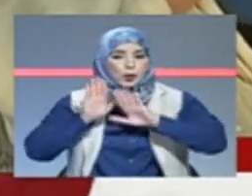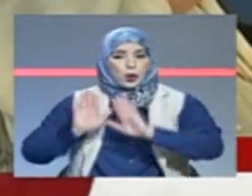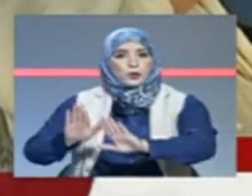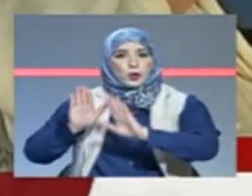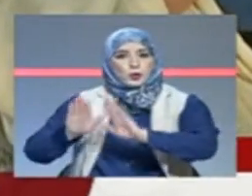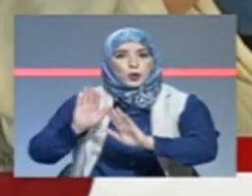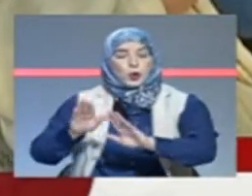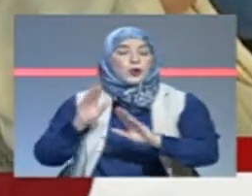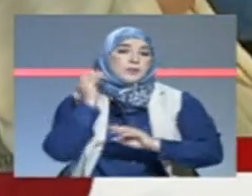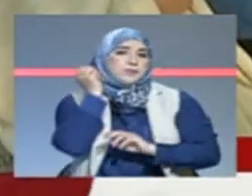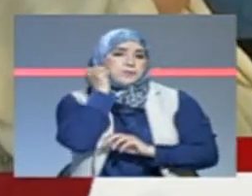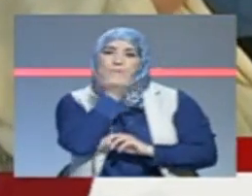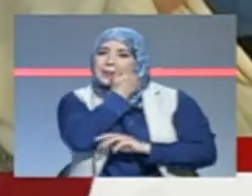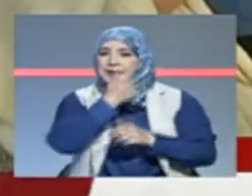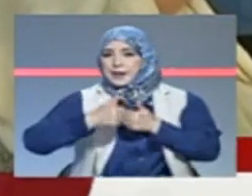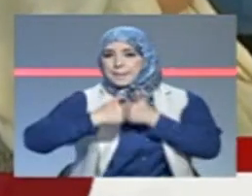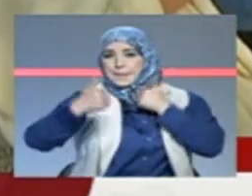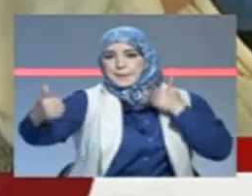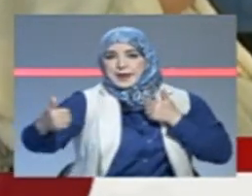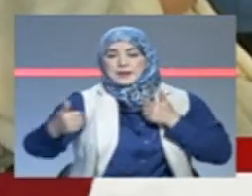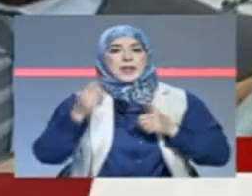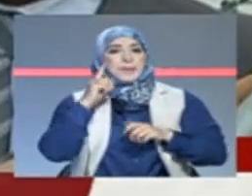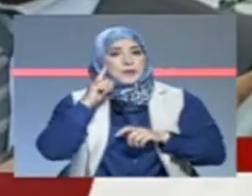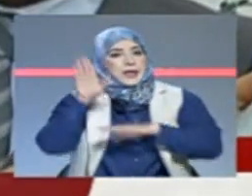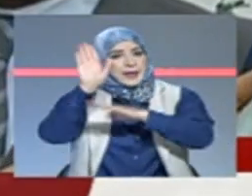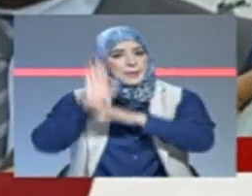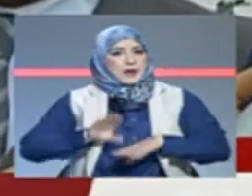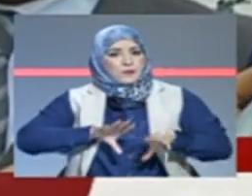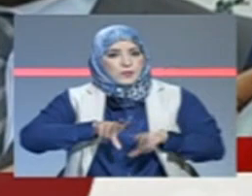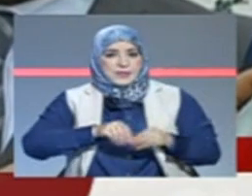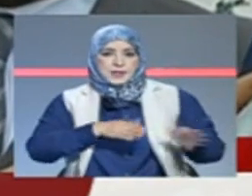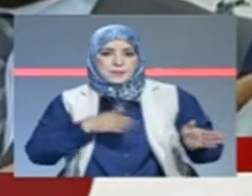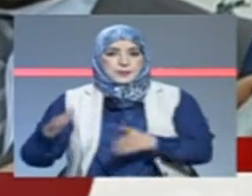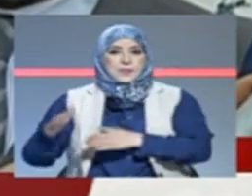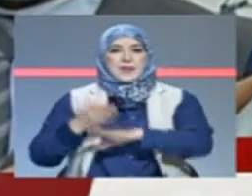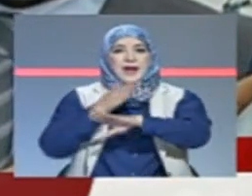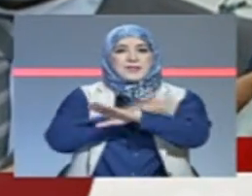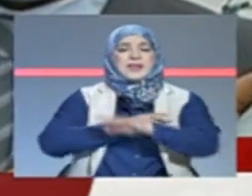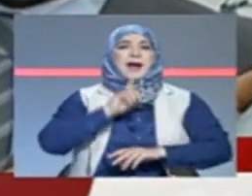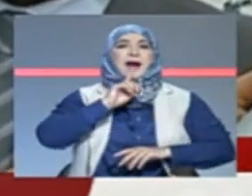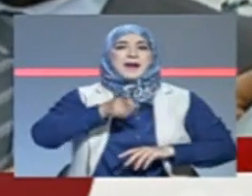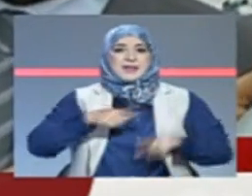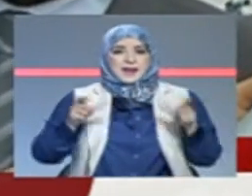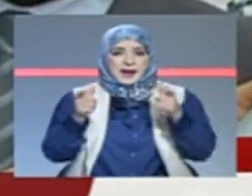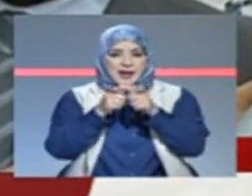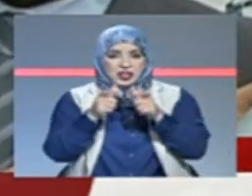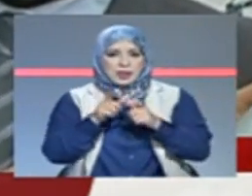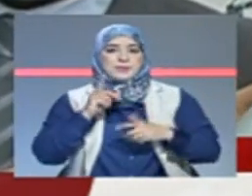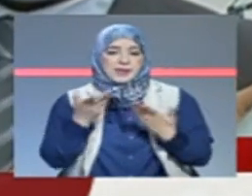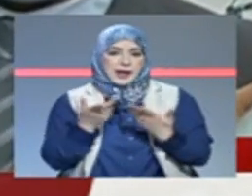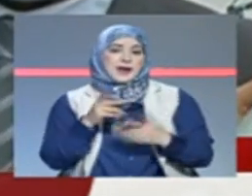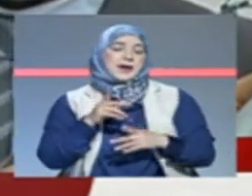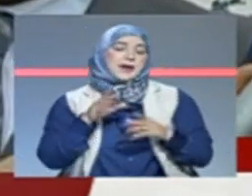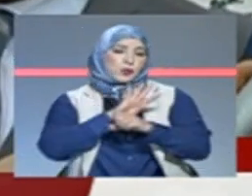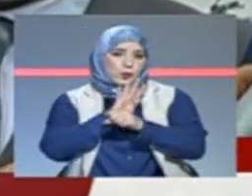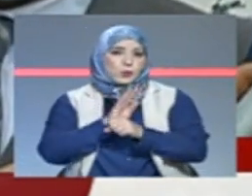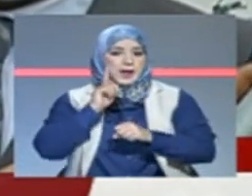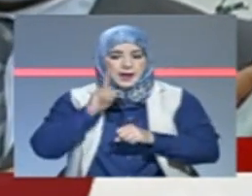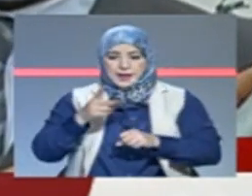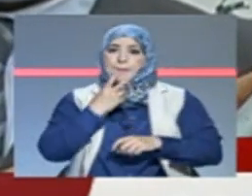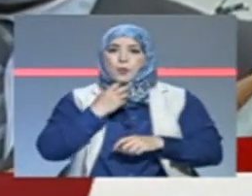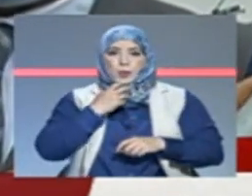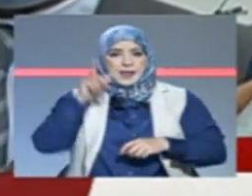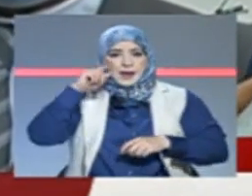عن بعد حماية لهم ولأقاربهم. مهما تكون قرارات اللجنة الوطنية، احنا مواطنين نحمي أرواحنا،